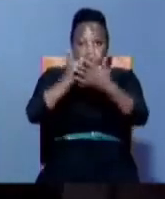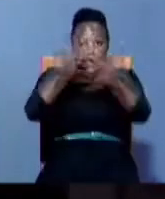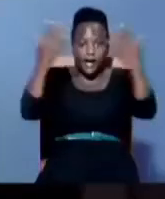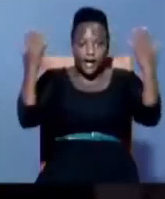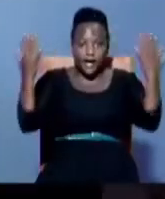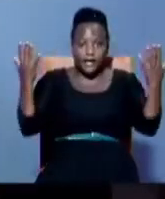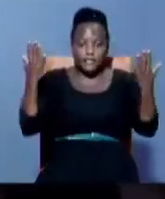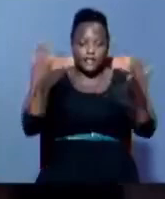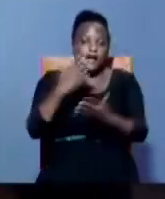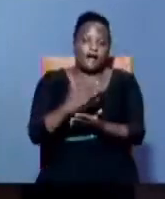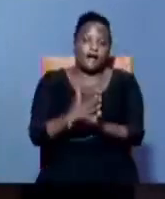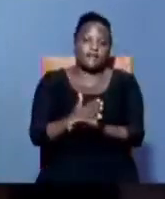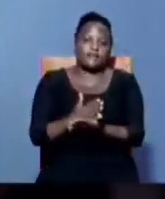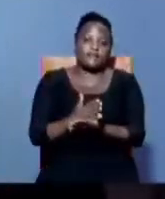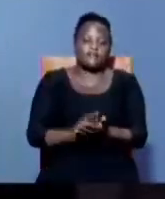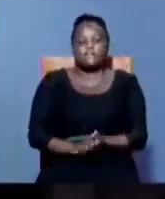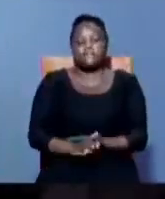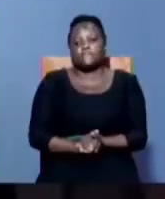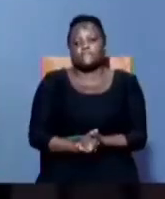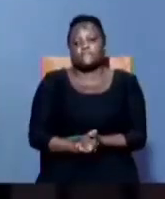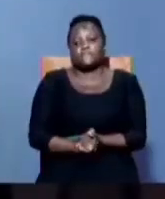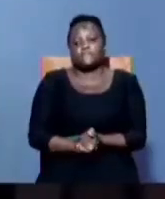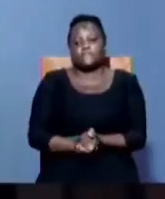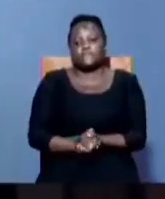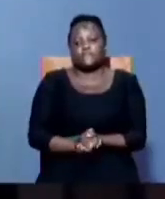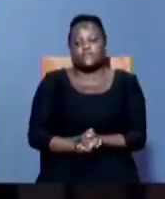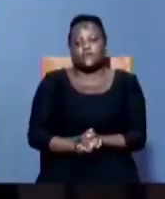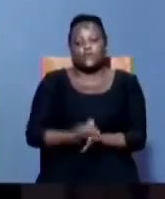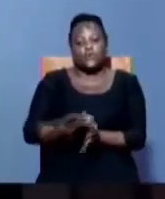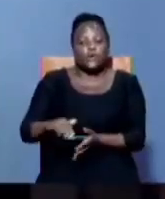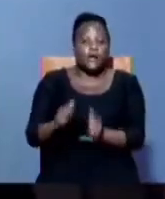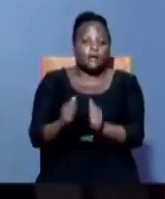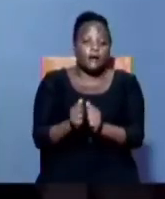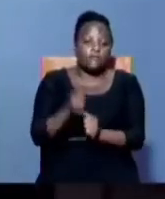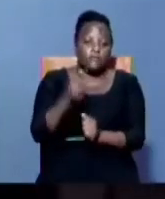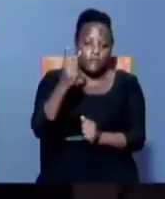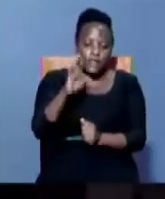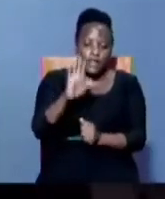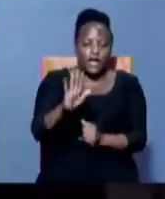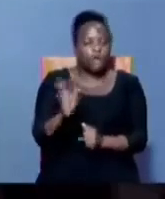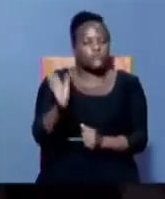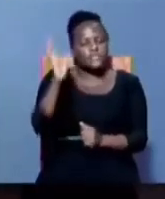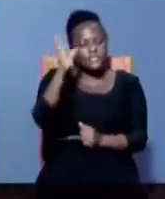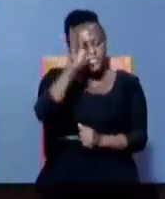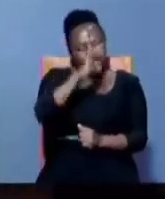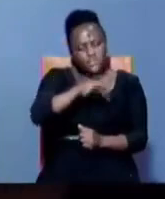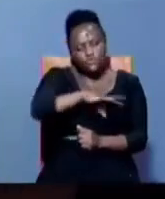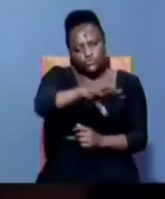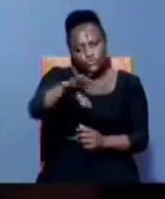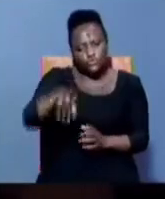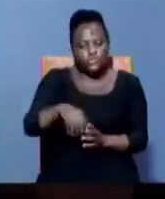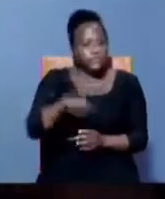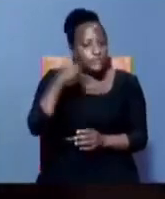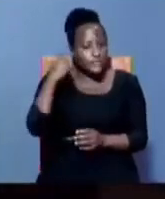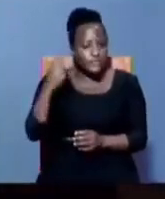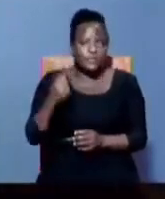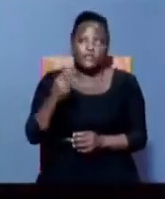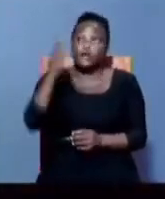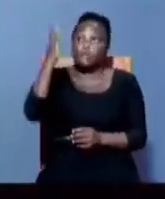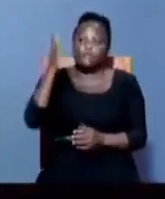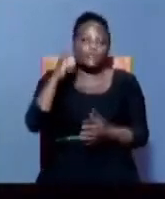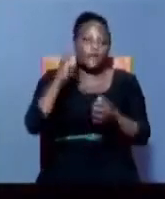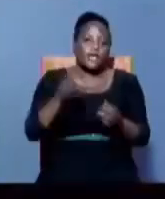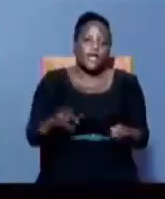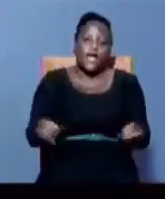Bwana. Na neno hukumu pamoja na haki, ukiweka mambo mawili hayo, siku zote ukisikia Mungu ni anihakimu, siku